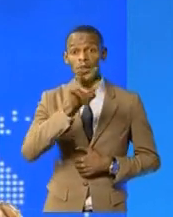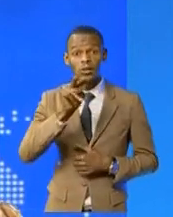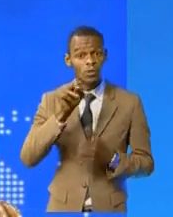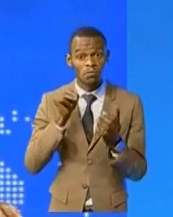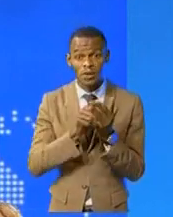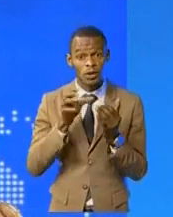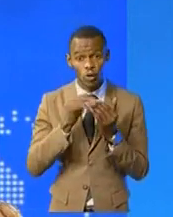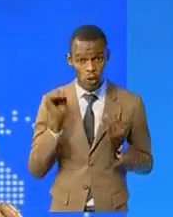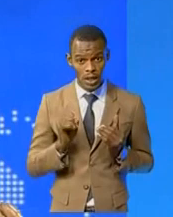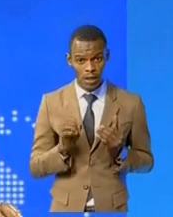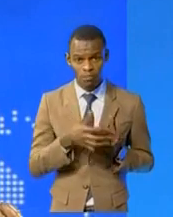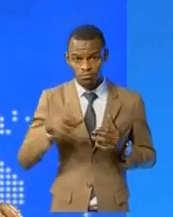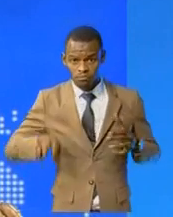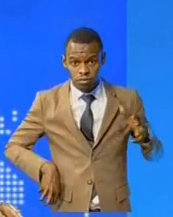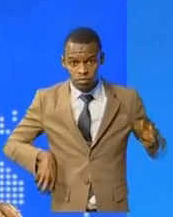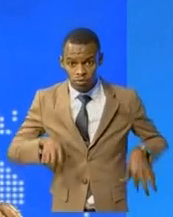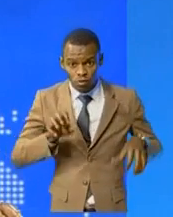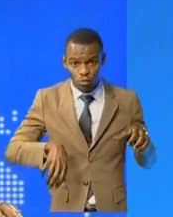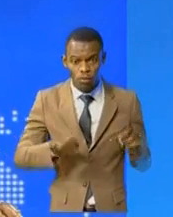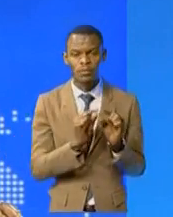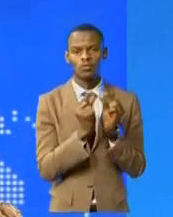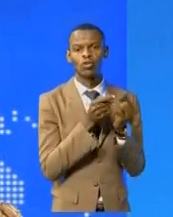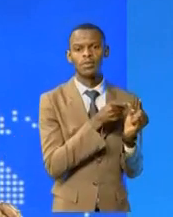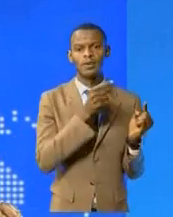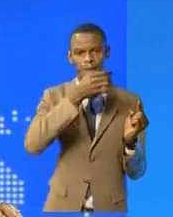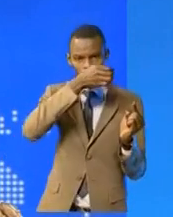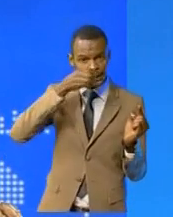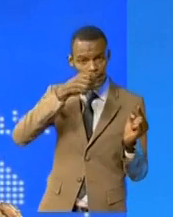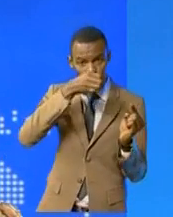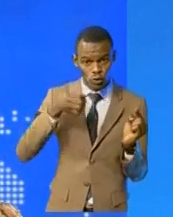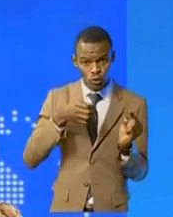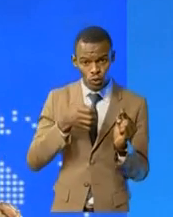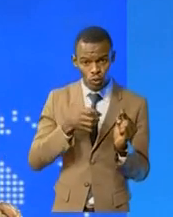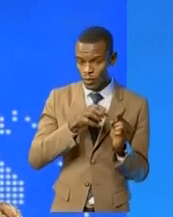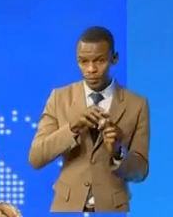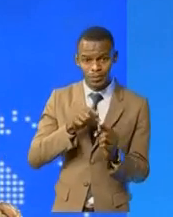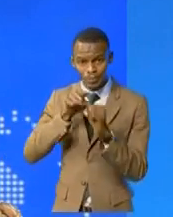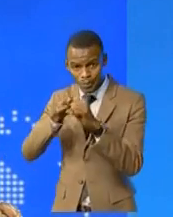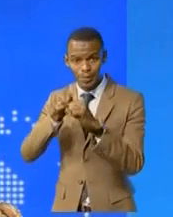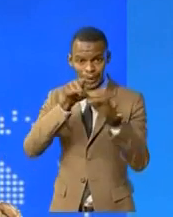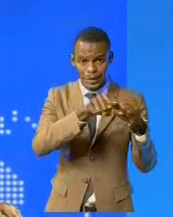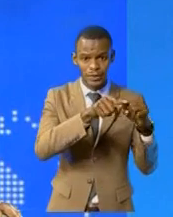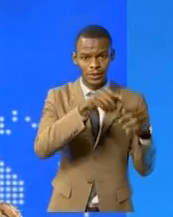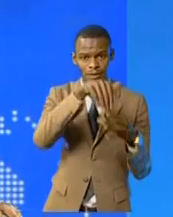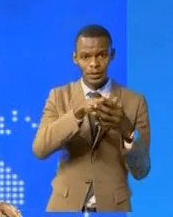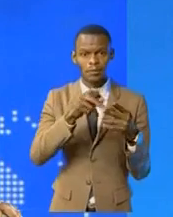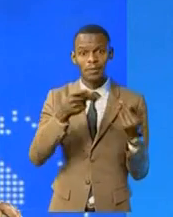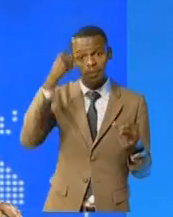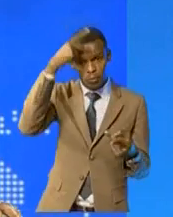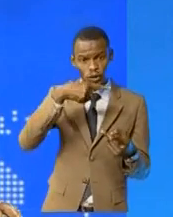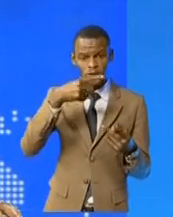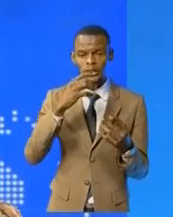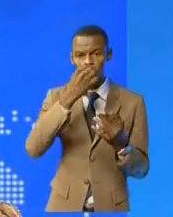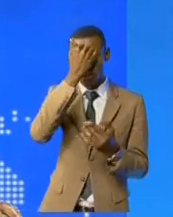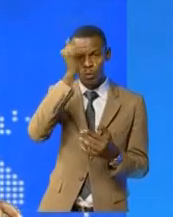50 000 $ emportés par ces escrocs appartenant à des différents parti politique de l'opposition. La police nationale